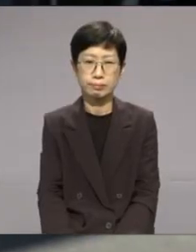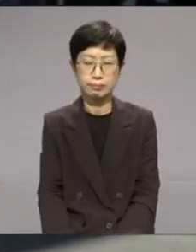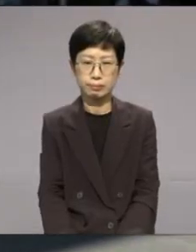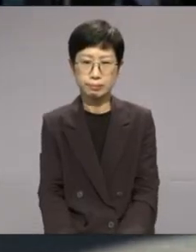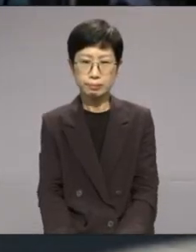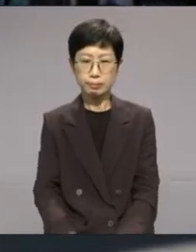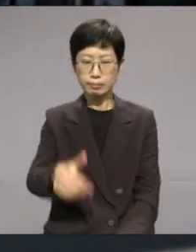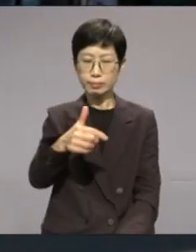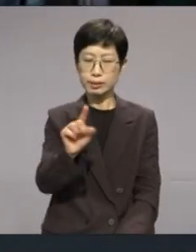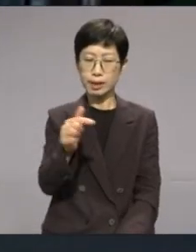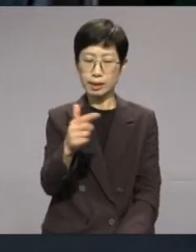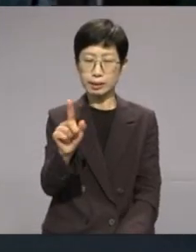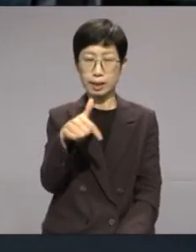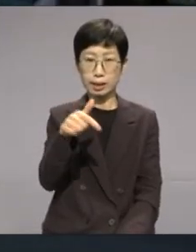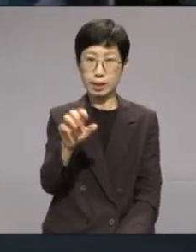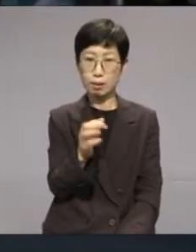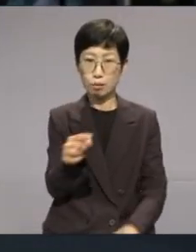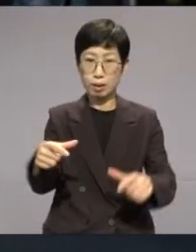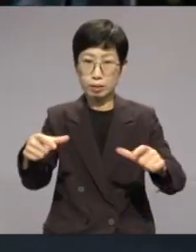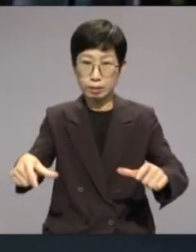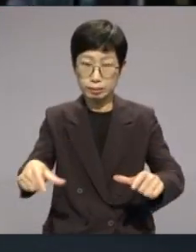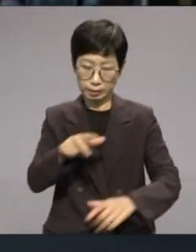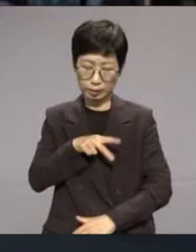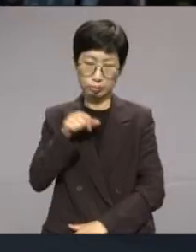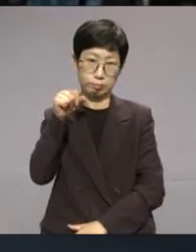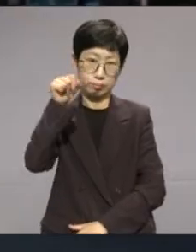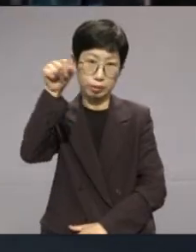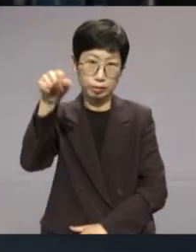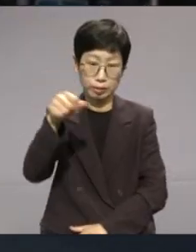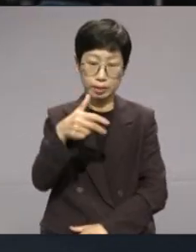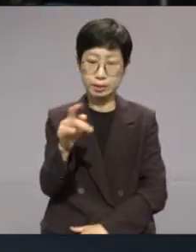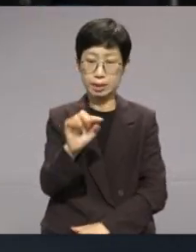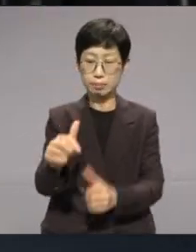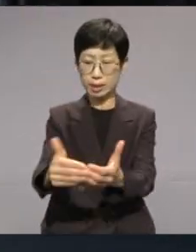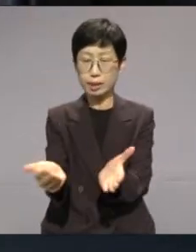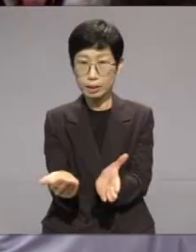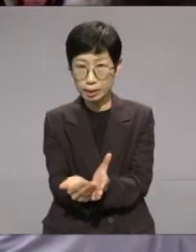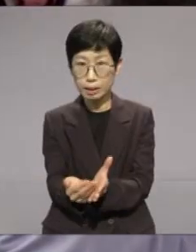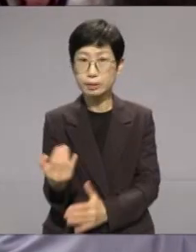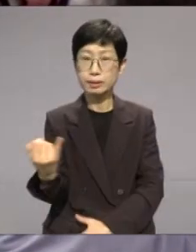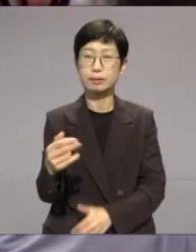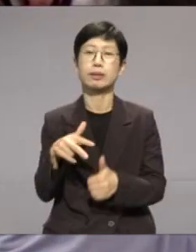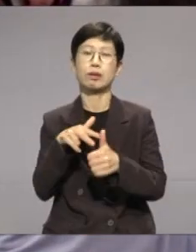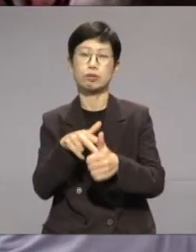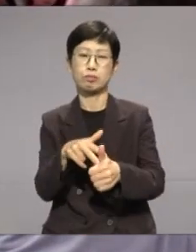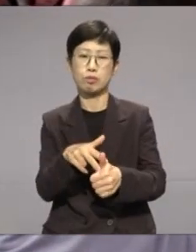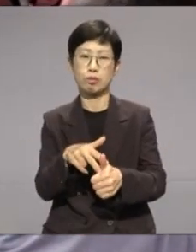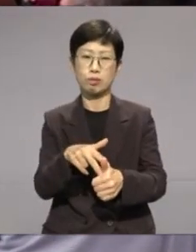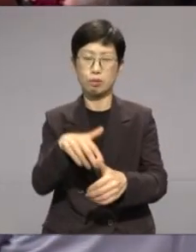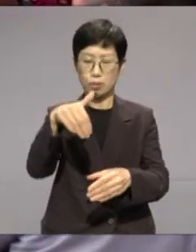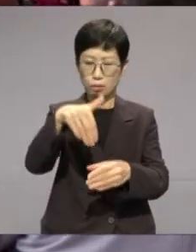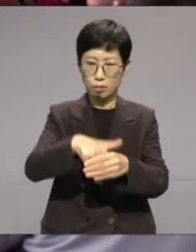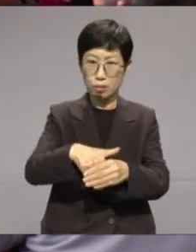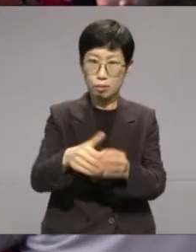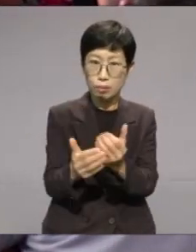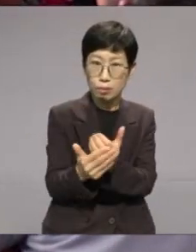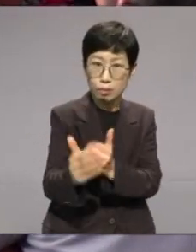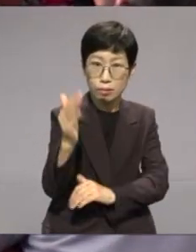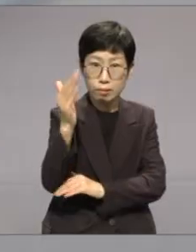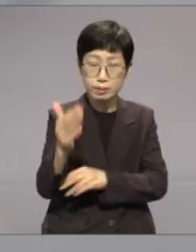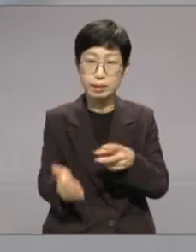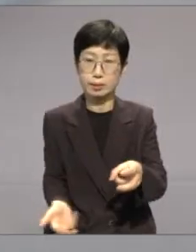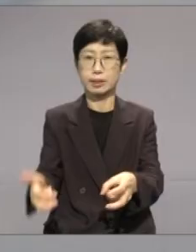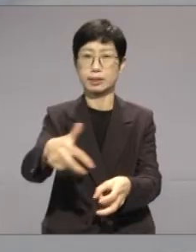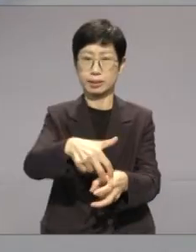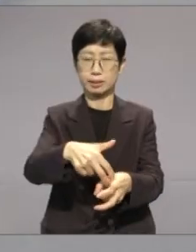가나가와 현 중의원으로 출마한 집권 자민당 소속 마키시마 후보가 선거 유세차에 올라탑니다.